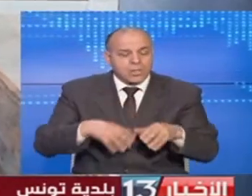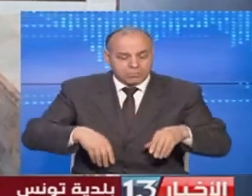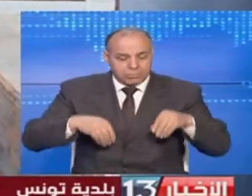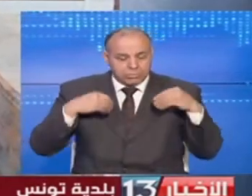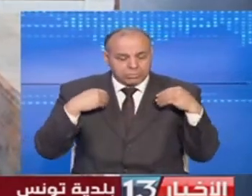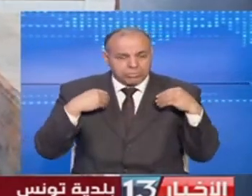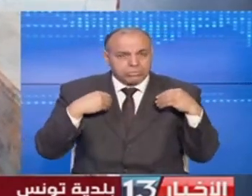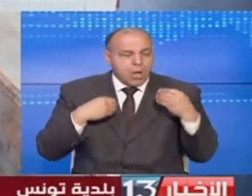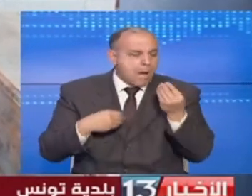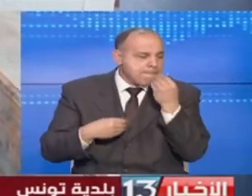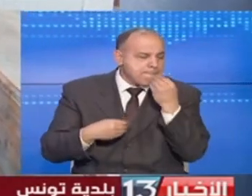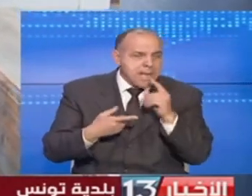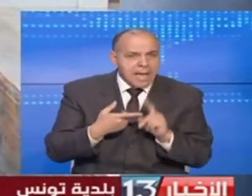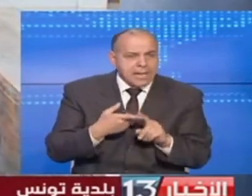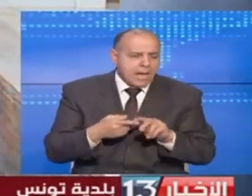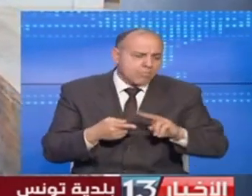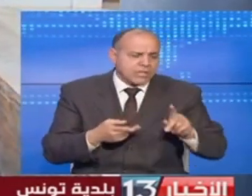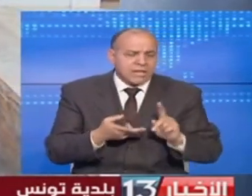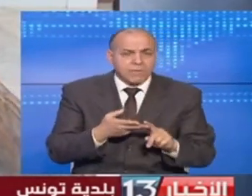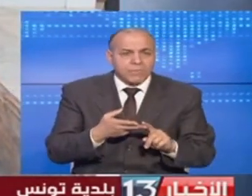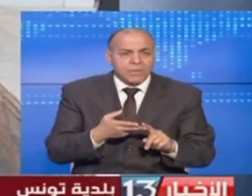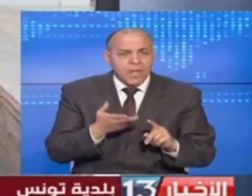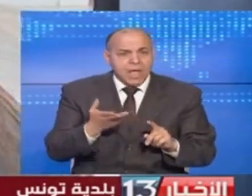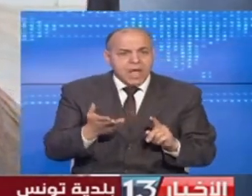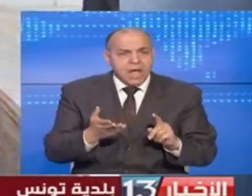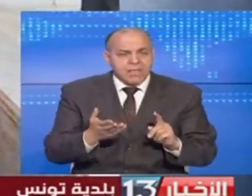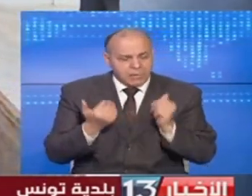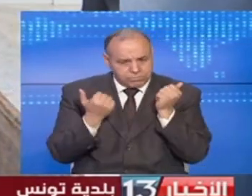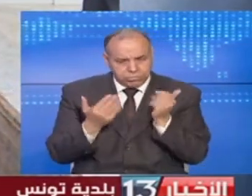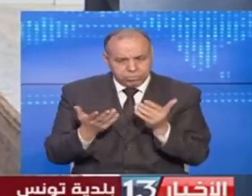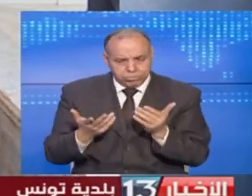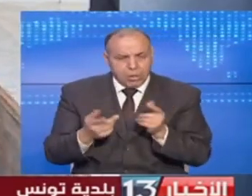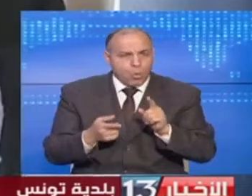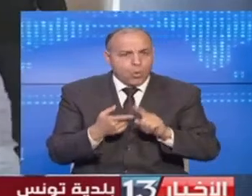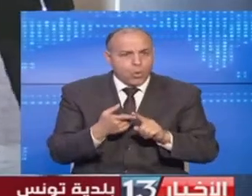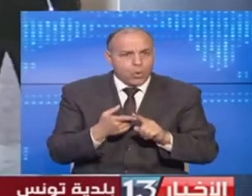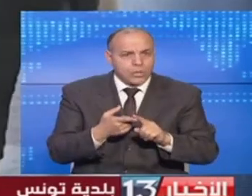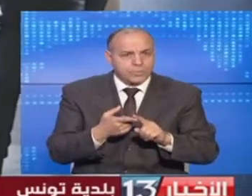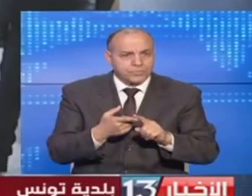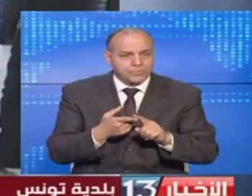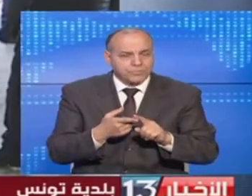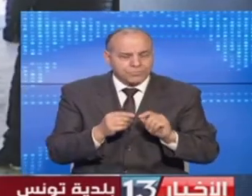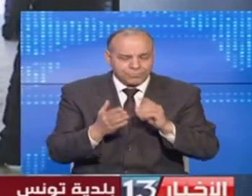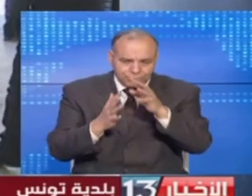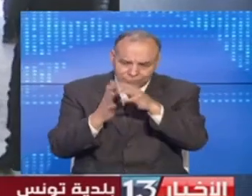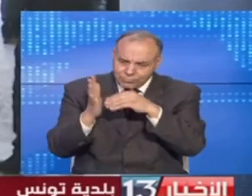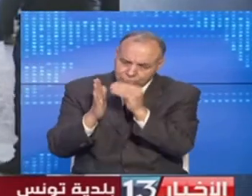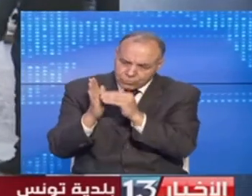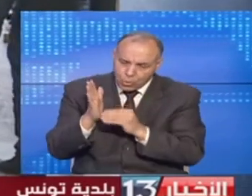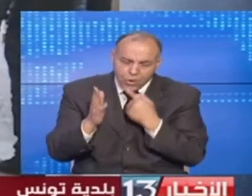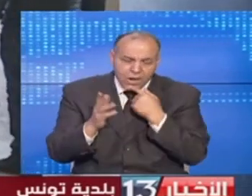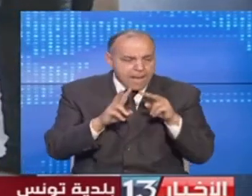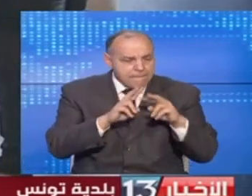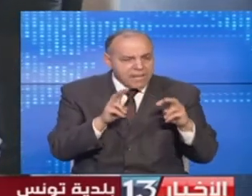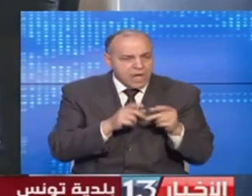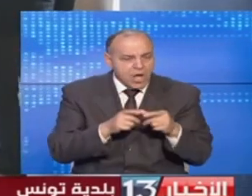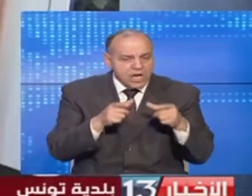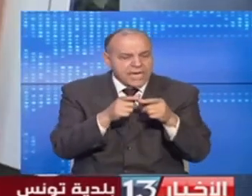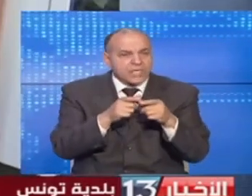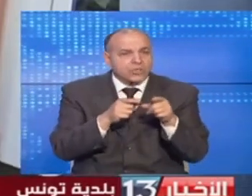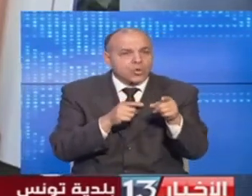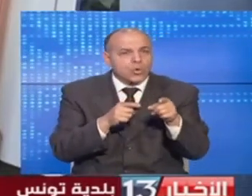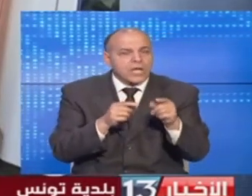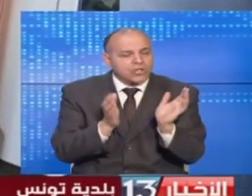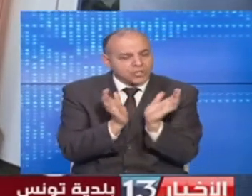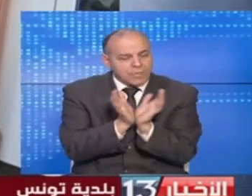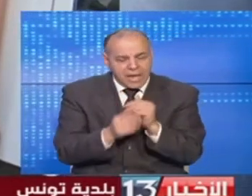ومواد غذائيه مختلفه سيقع توزيعها باعتمادات قاعده بيانات درستها لجنه الشؤون